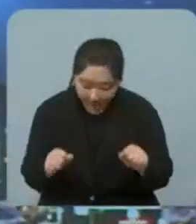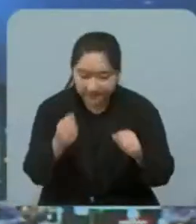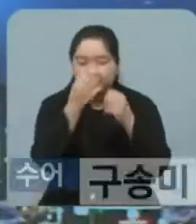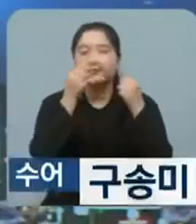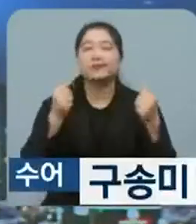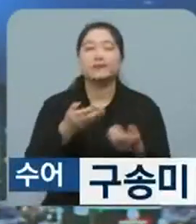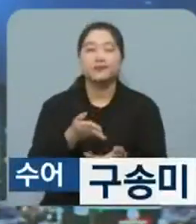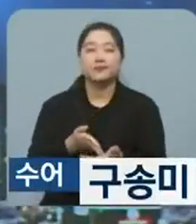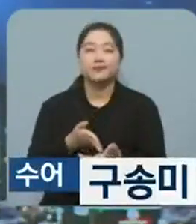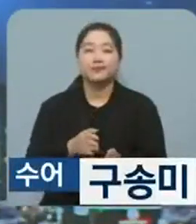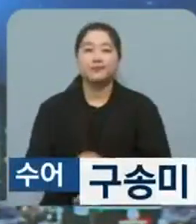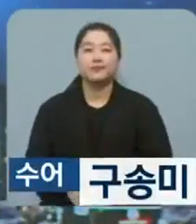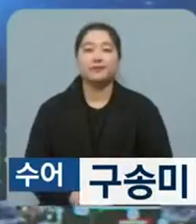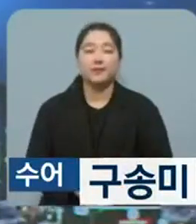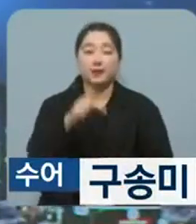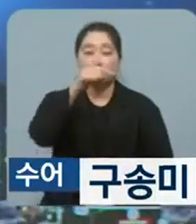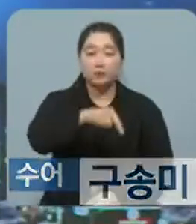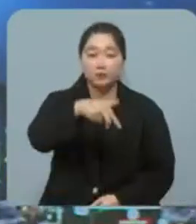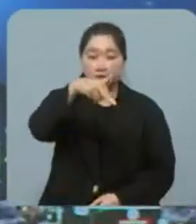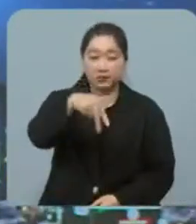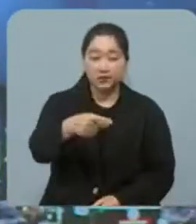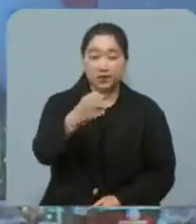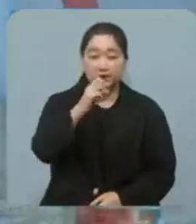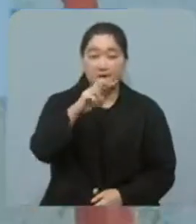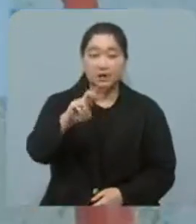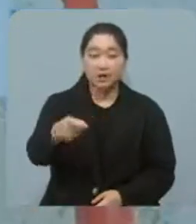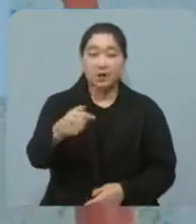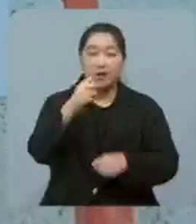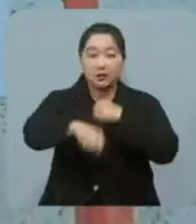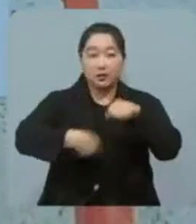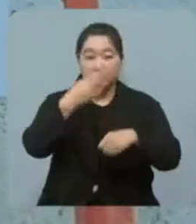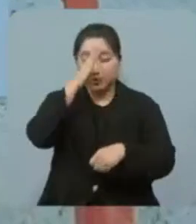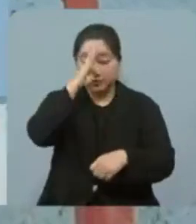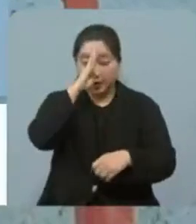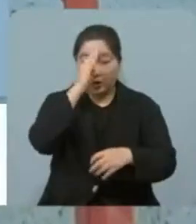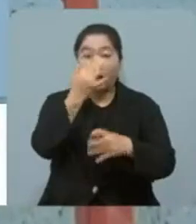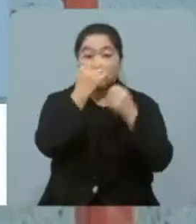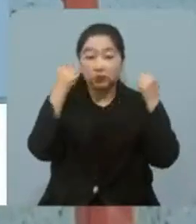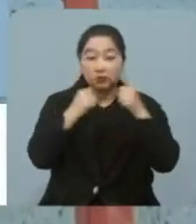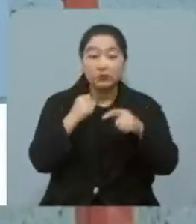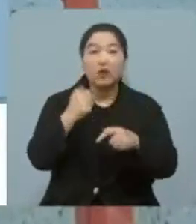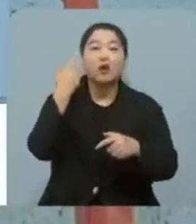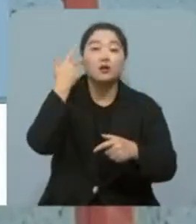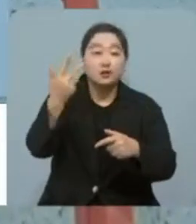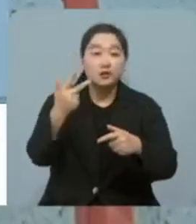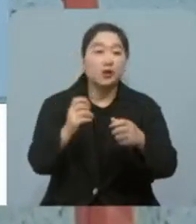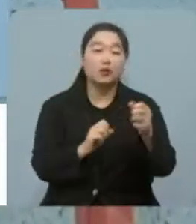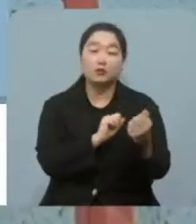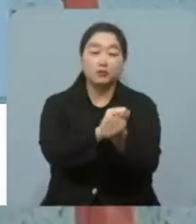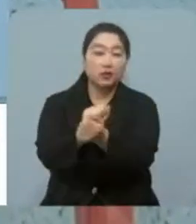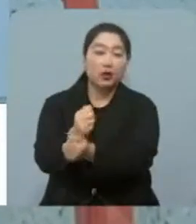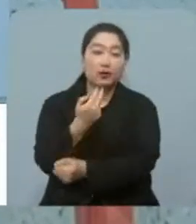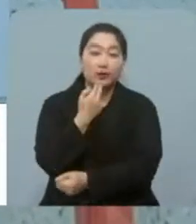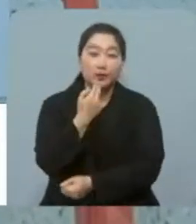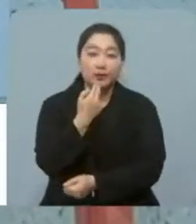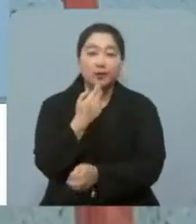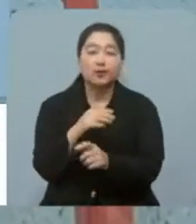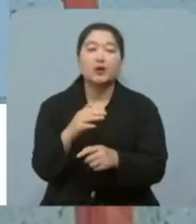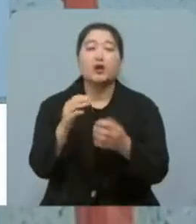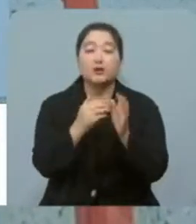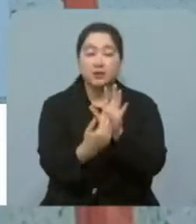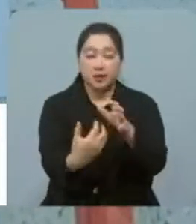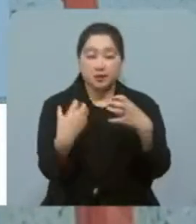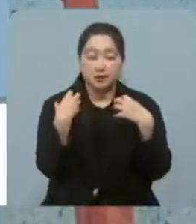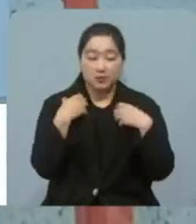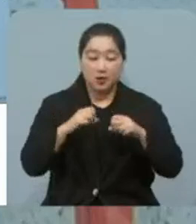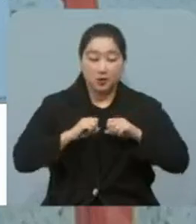안녕하십니까 예수 충북뉴스입니다 구제역이 발생한 충북에서 일주일 넘게 추가 확진 없이 소강상태를 보이고 있습니다 방역당국은